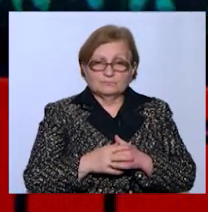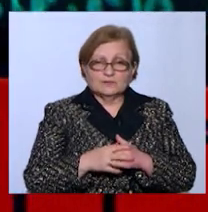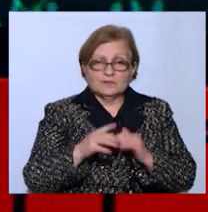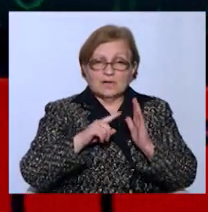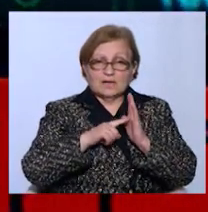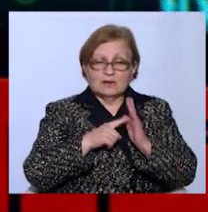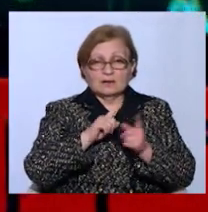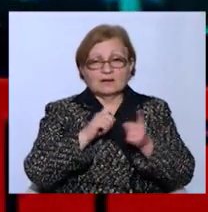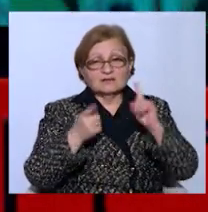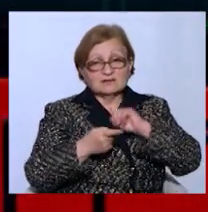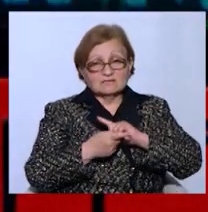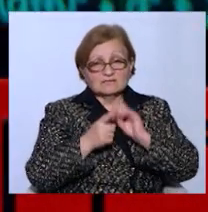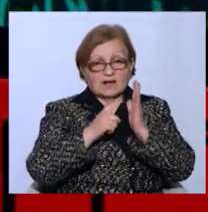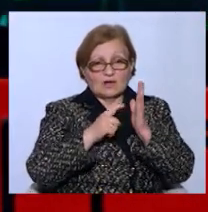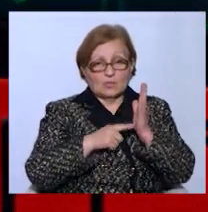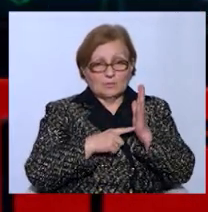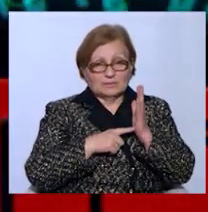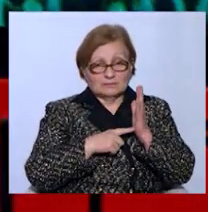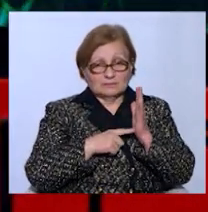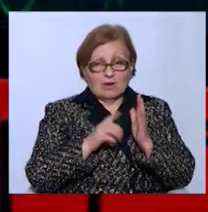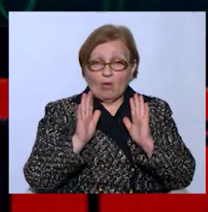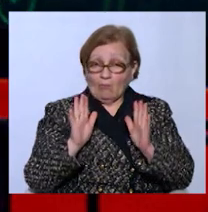გამრავლება იცვლება გაყოფით, ოღონდ